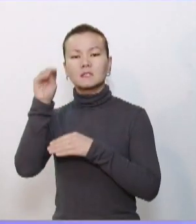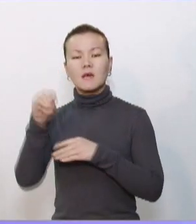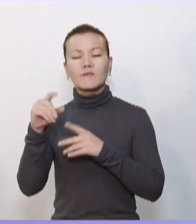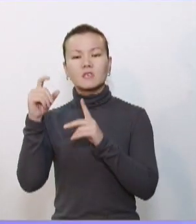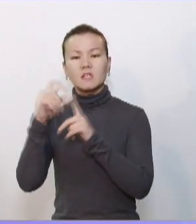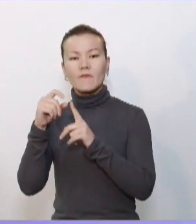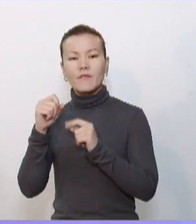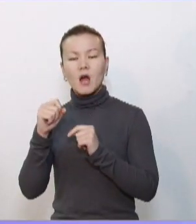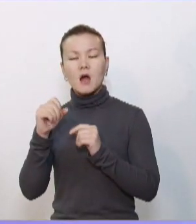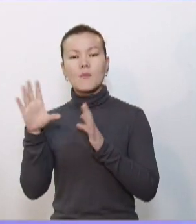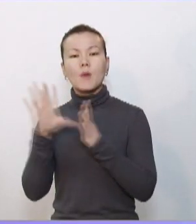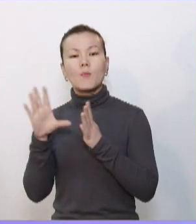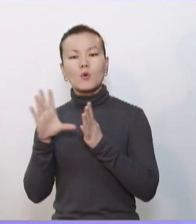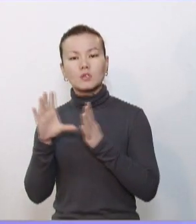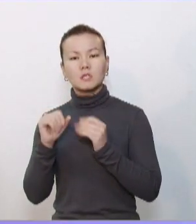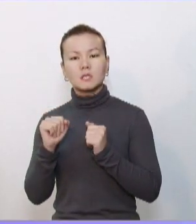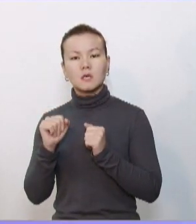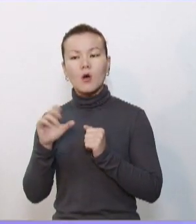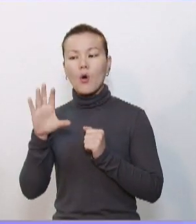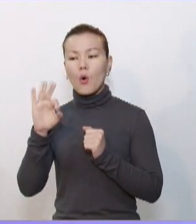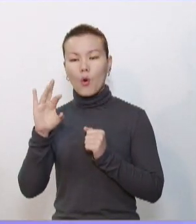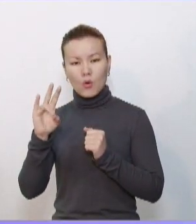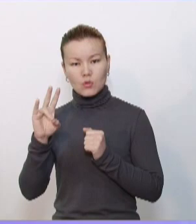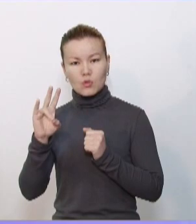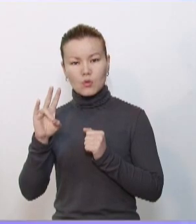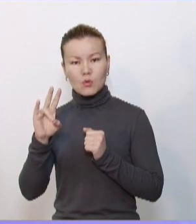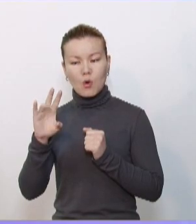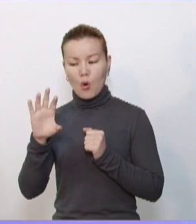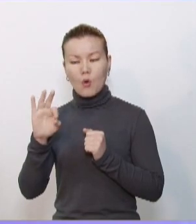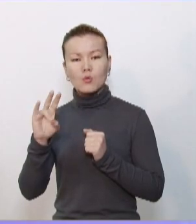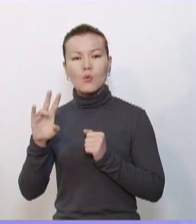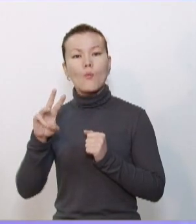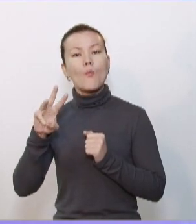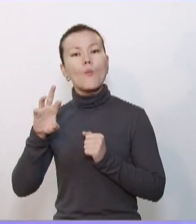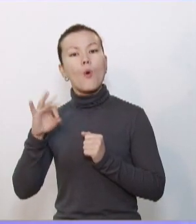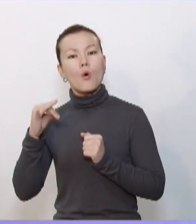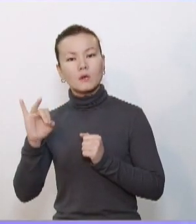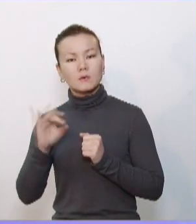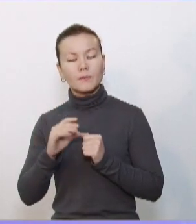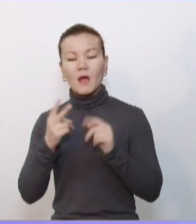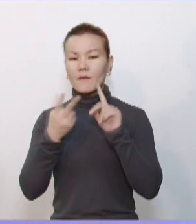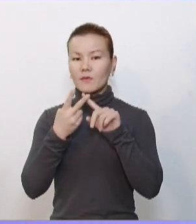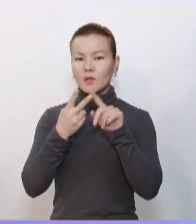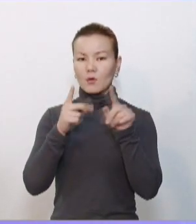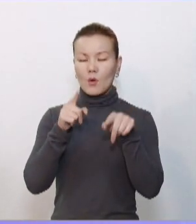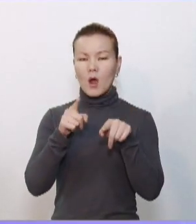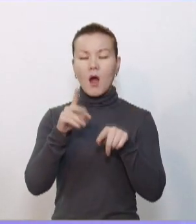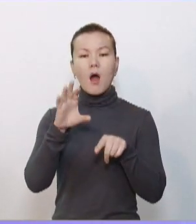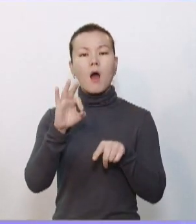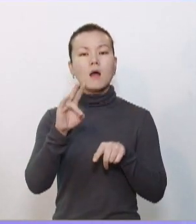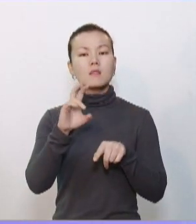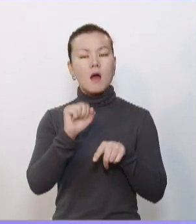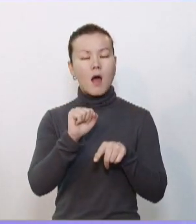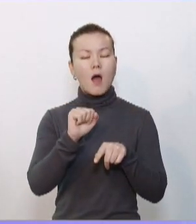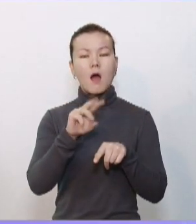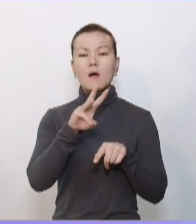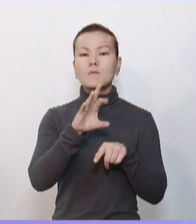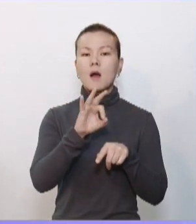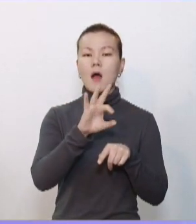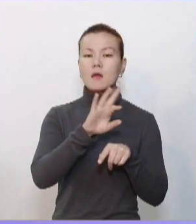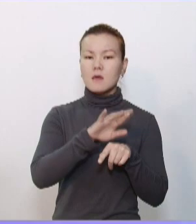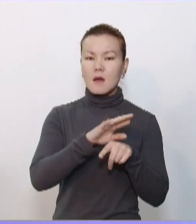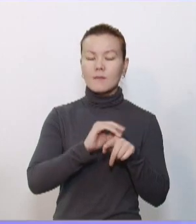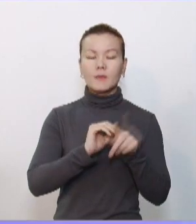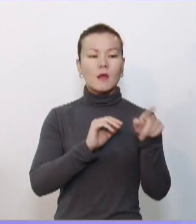слова помощники «он мой». Во второй столбик «она моя», в